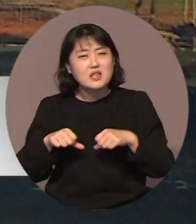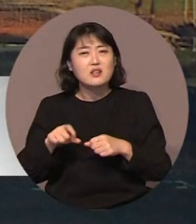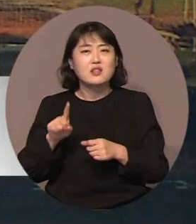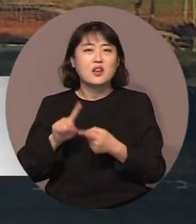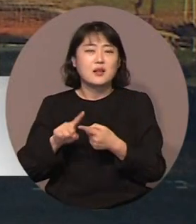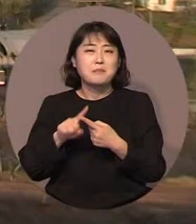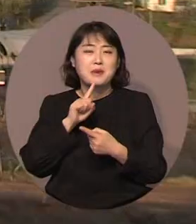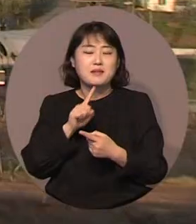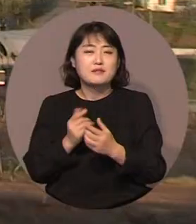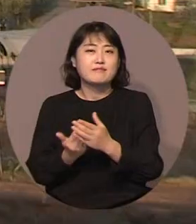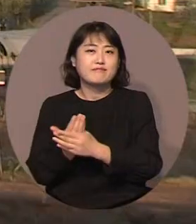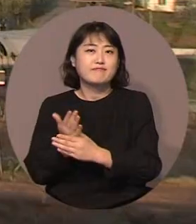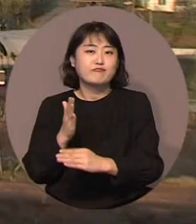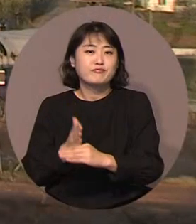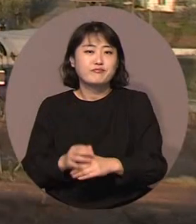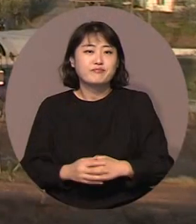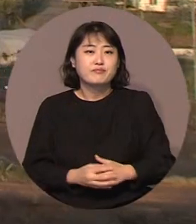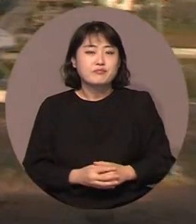기자입니다.